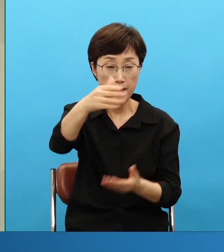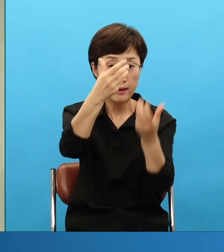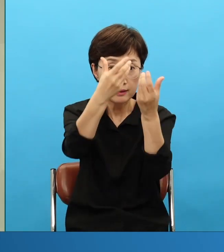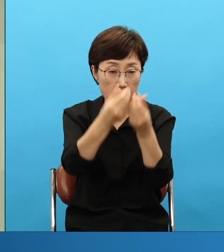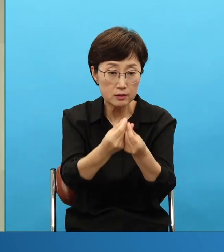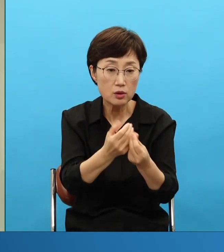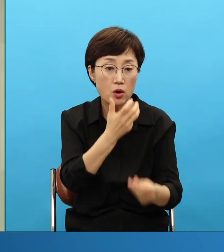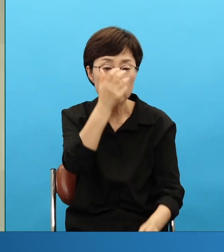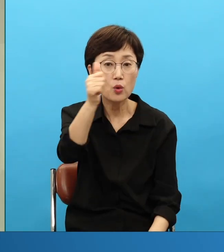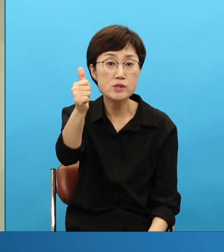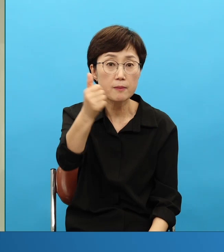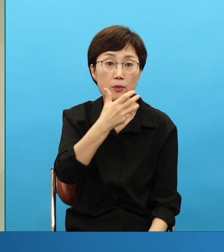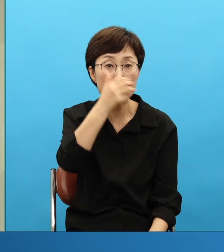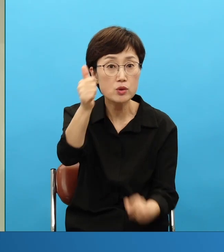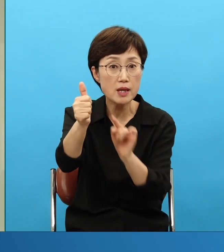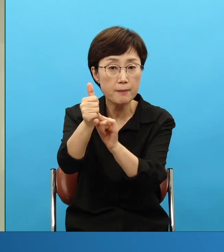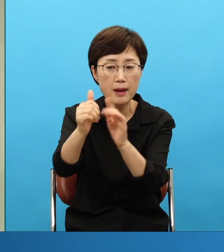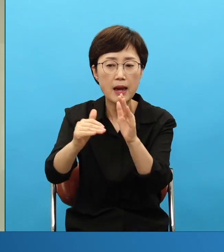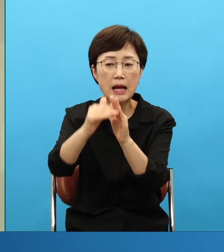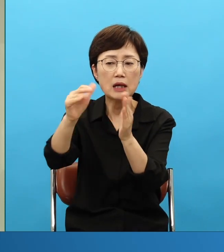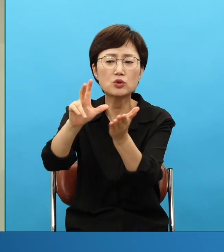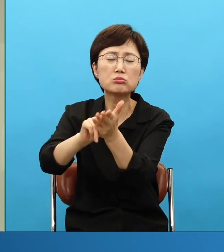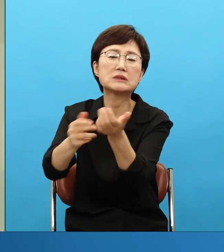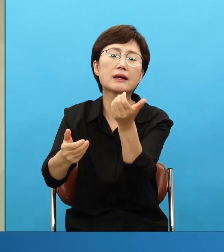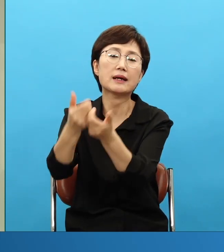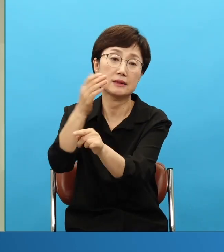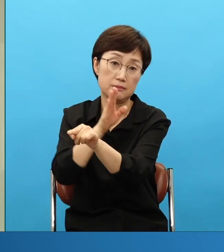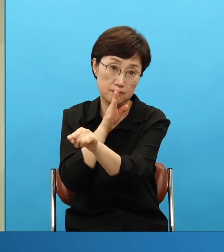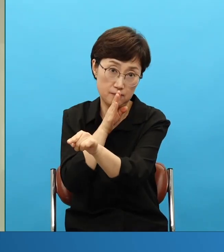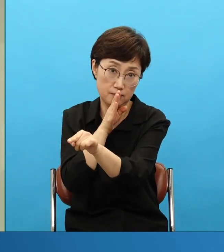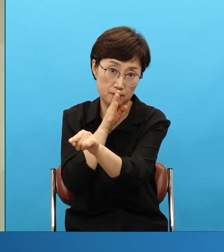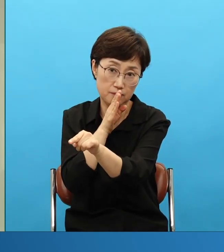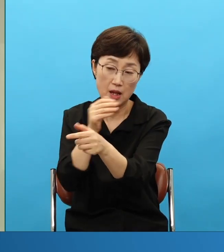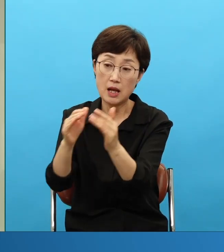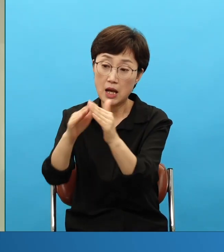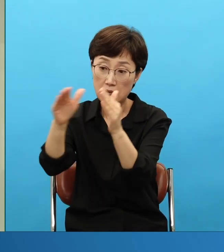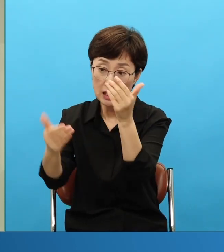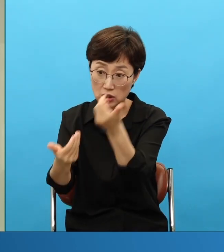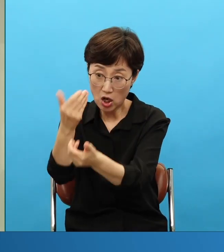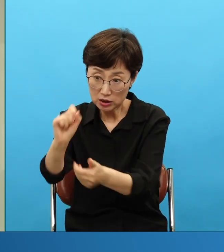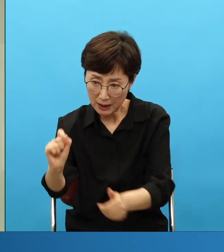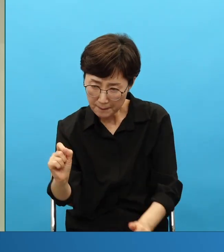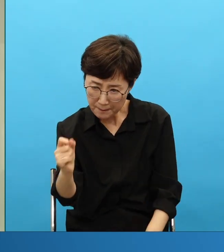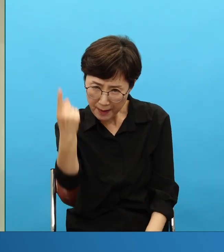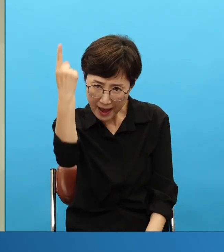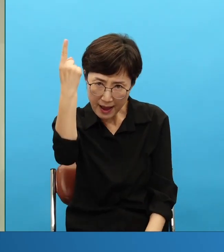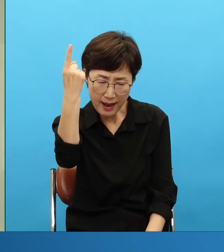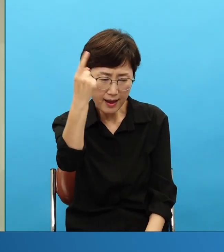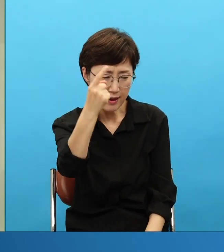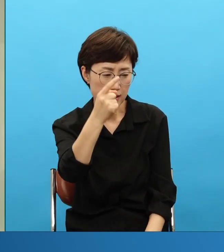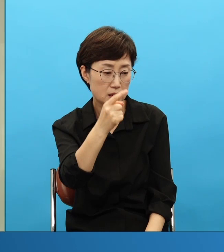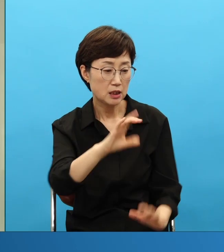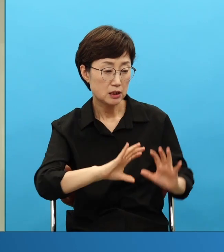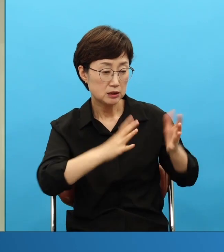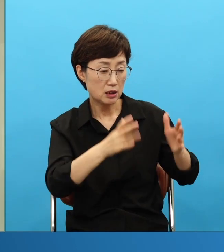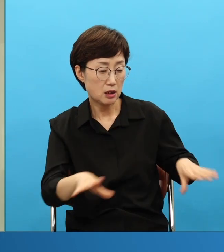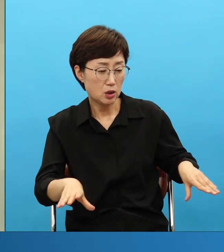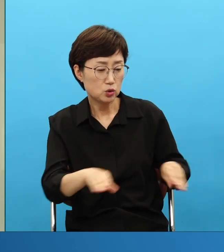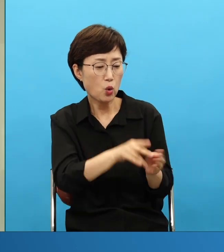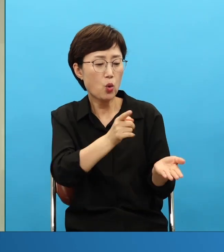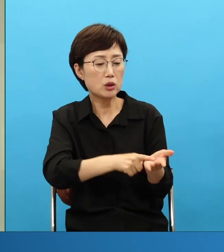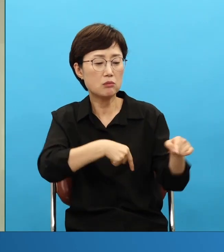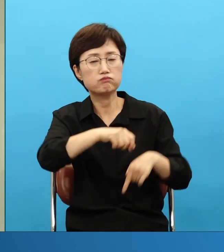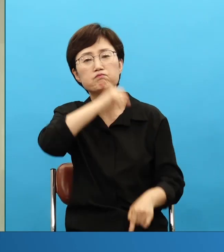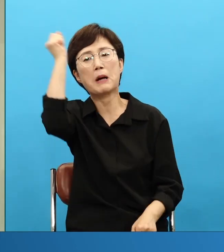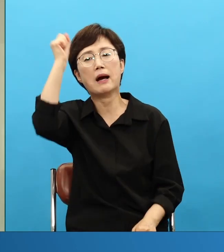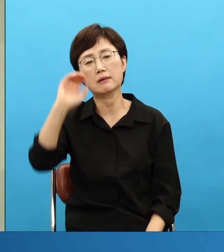문제 갈등은 요셉을 세계 총리로 만드는 The 길이었어요. conflicts as well as the family problem that Joseph faced, that became the very path to